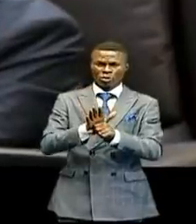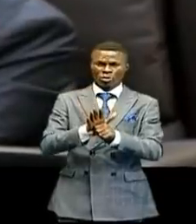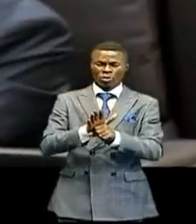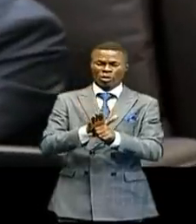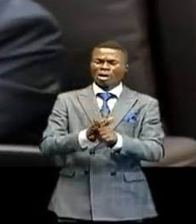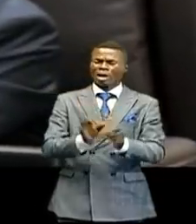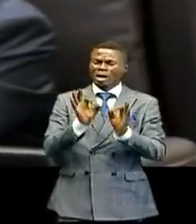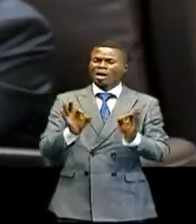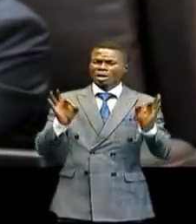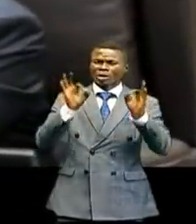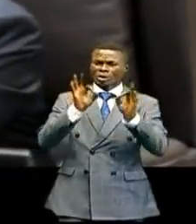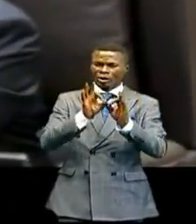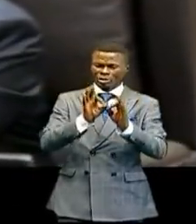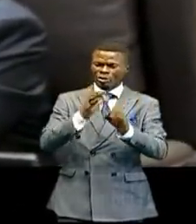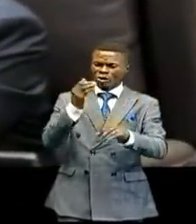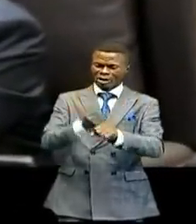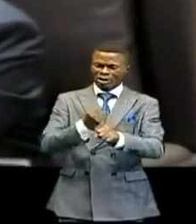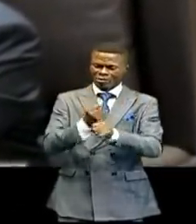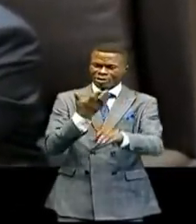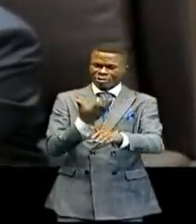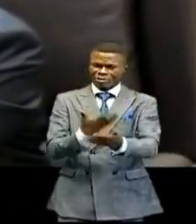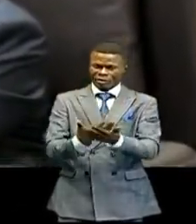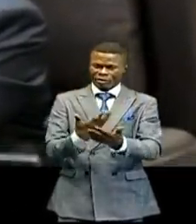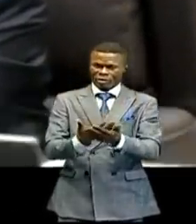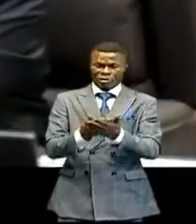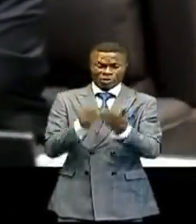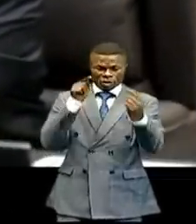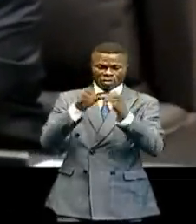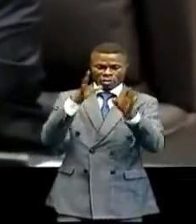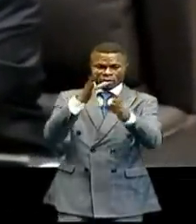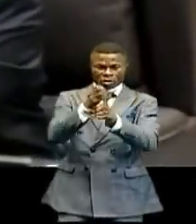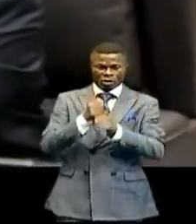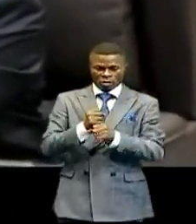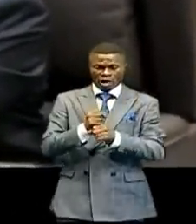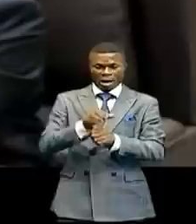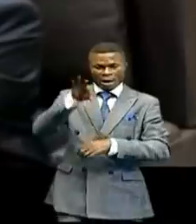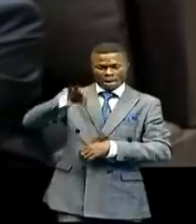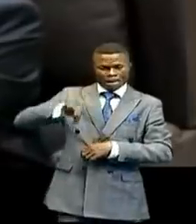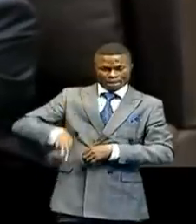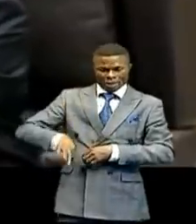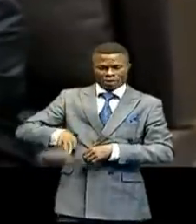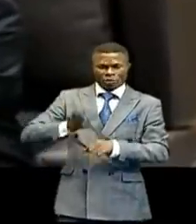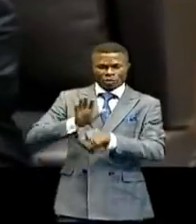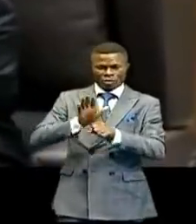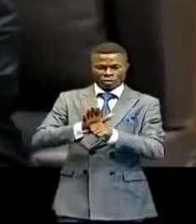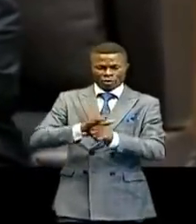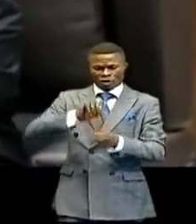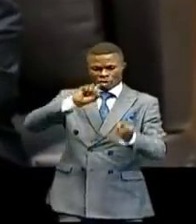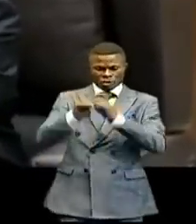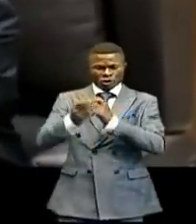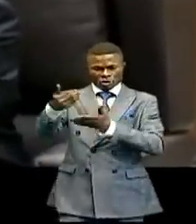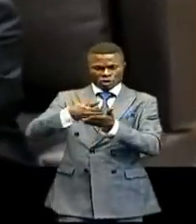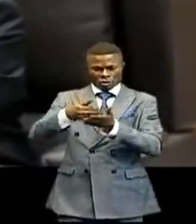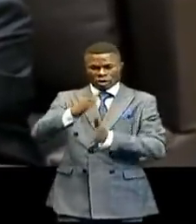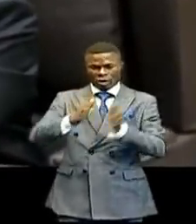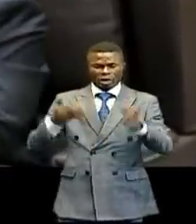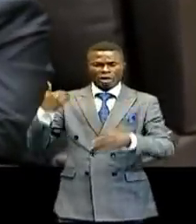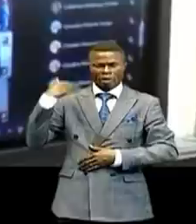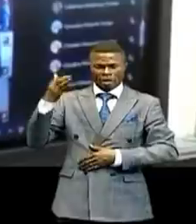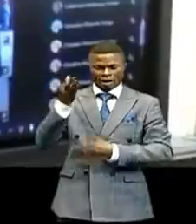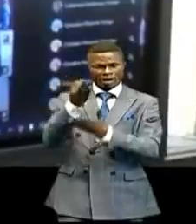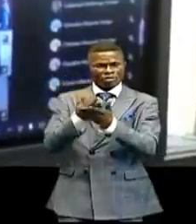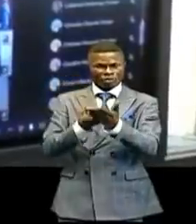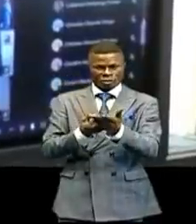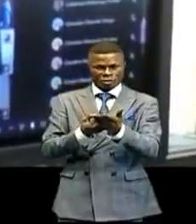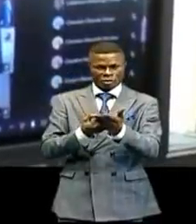la nécessité de son accélération dans le but d'obtenir des avancées, entre autres, dans la rationalisation des recettes non